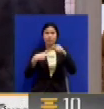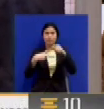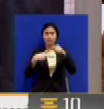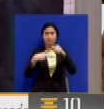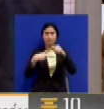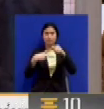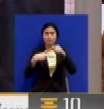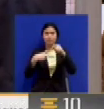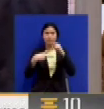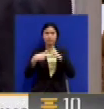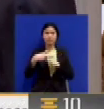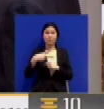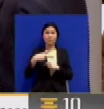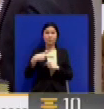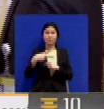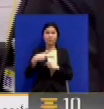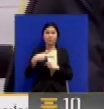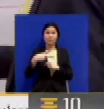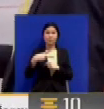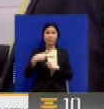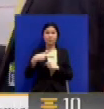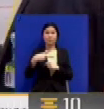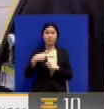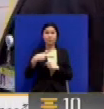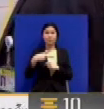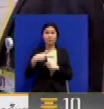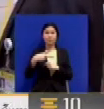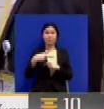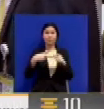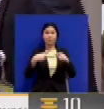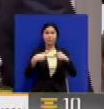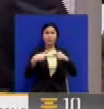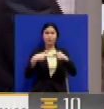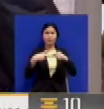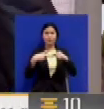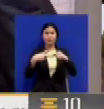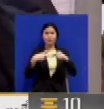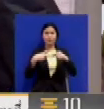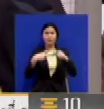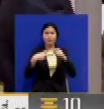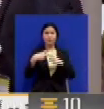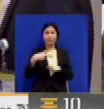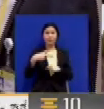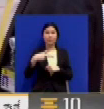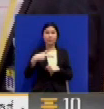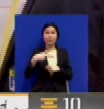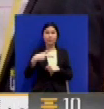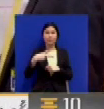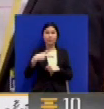แล้วแต่เขาจะกล้าเป็นไหมล่ะ เหตุอันใดทำไมจะไม่กล้าม ันจะมีอะไร